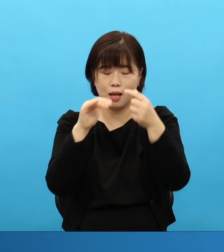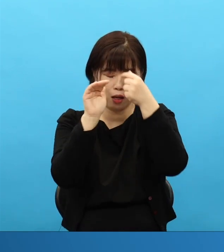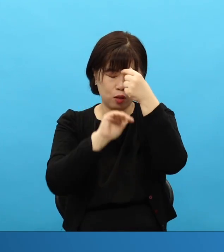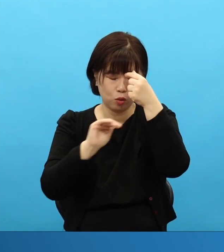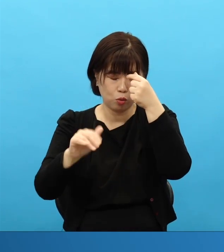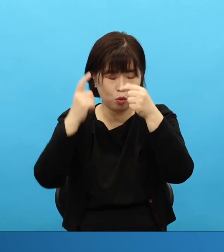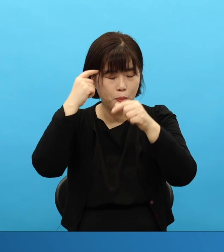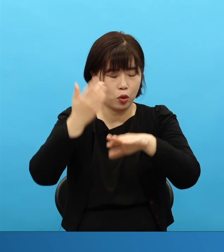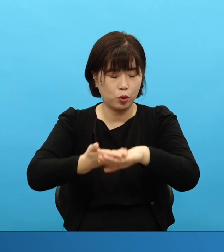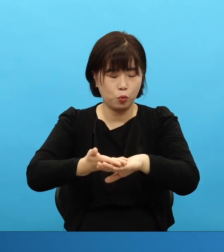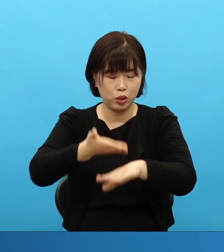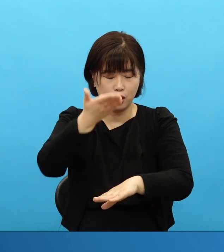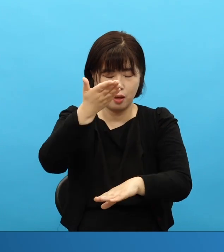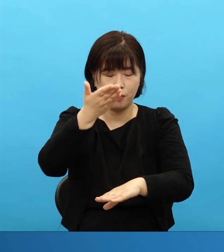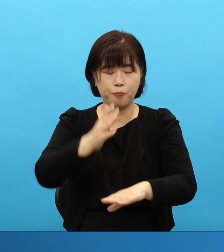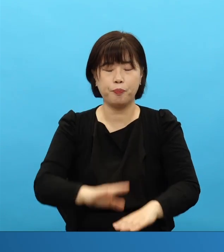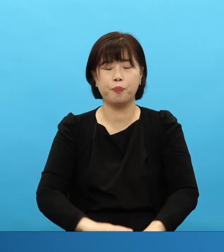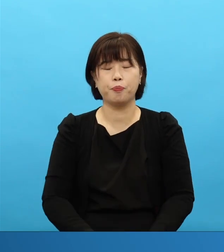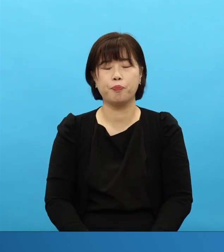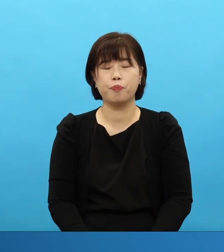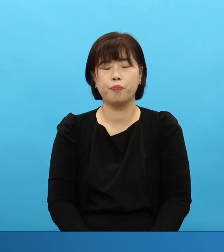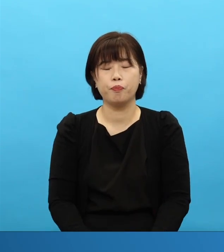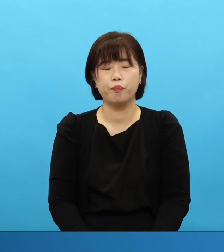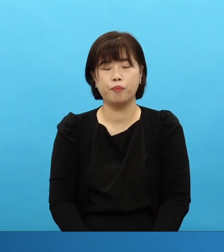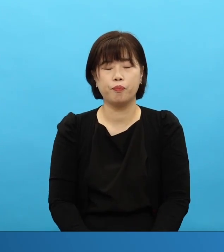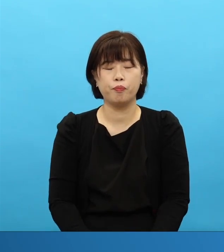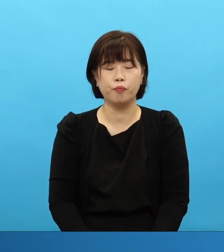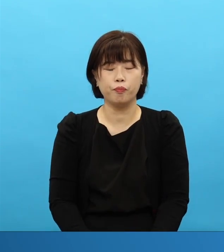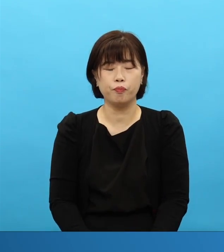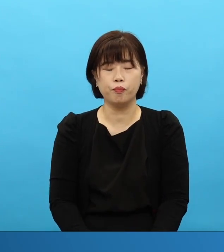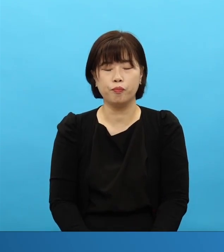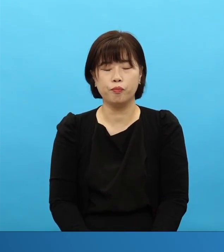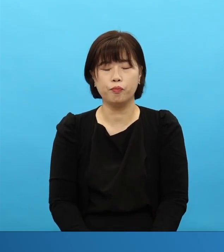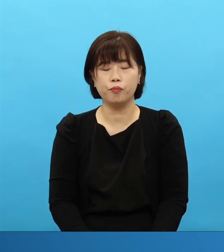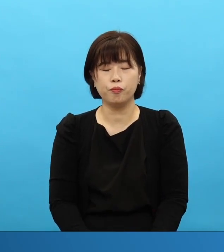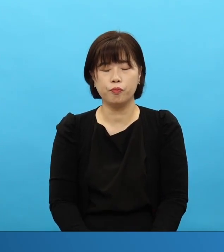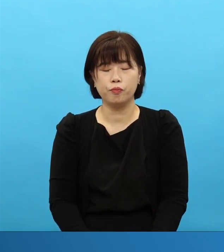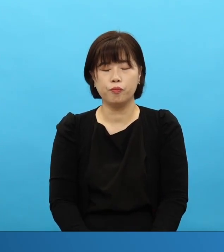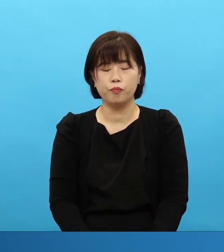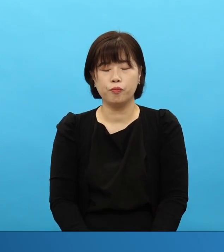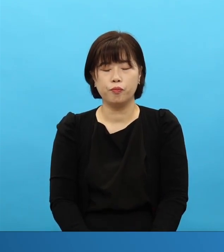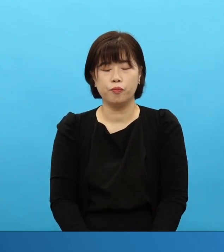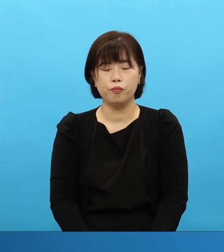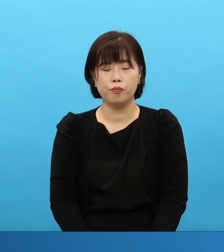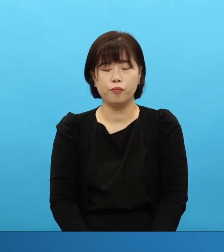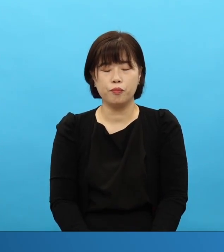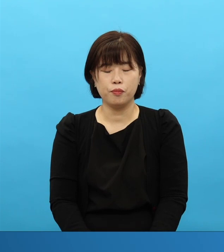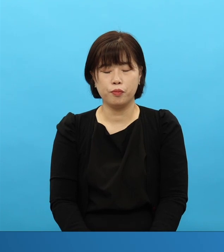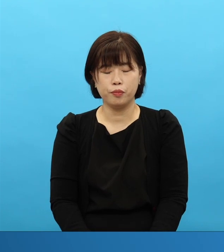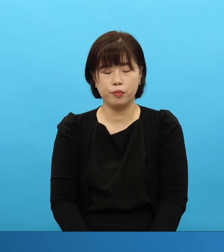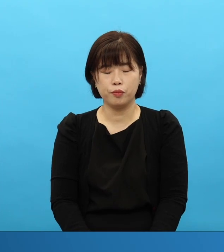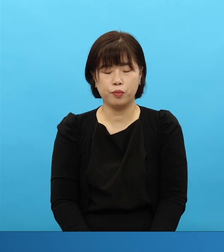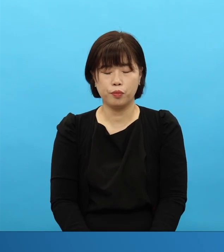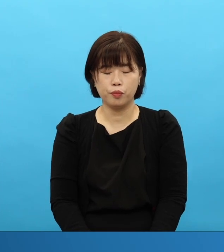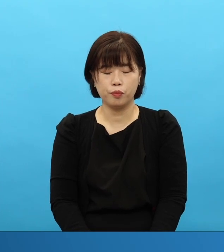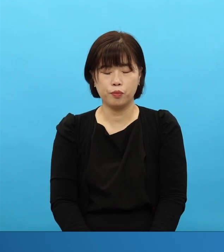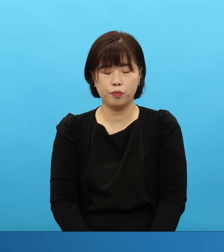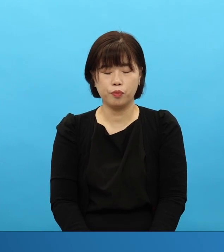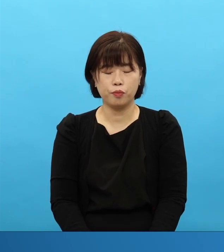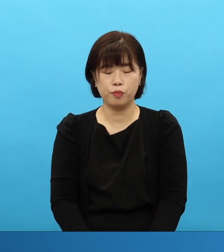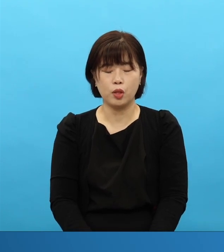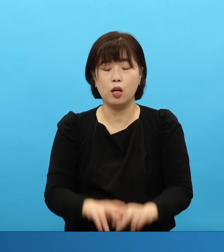머리 위에 on top of all the church offices, all the members of the churches of the entire world to save the 237 nations and 5,000